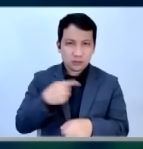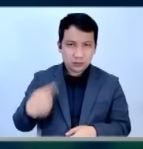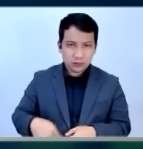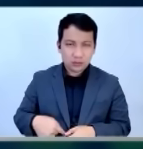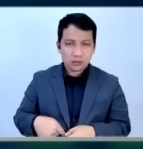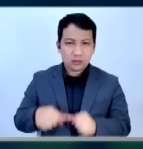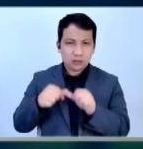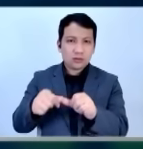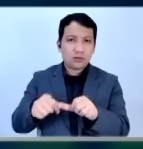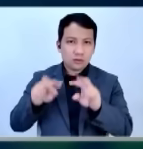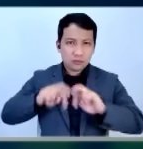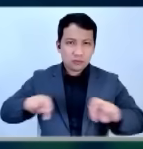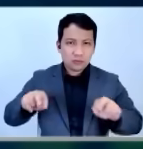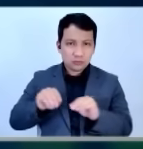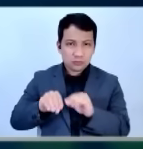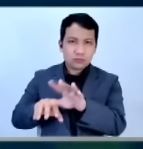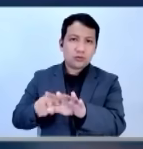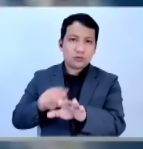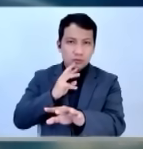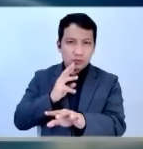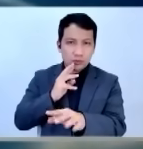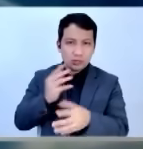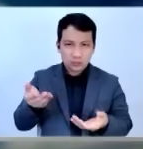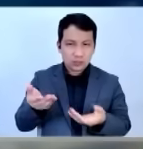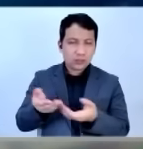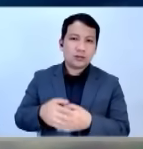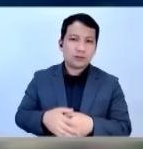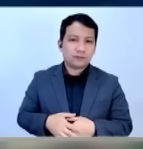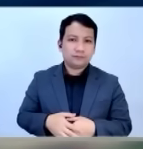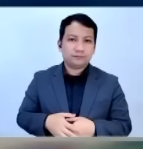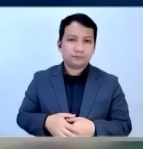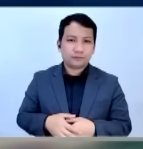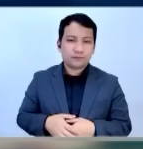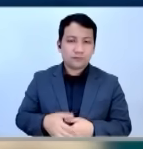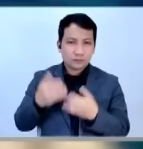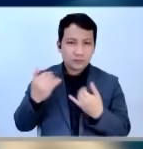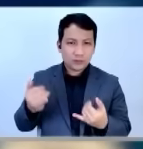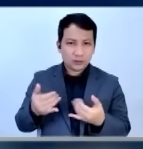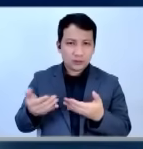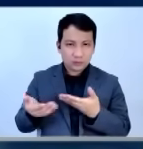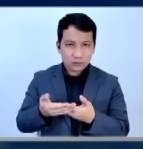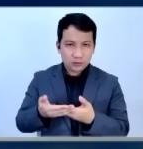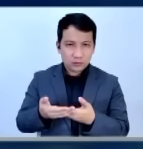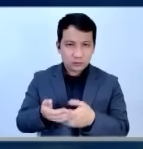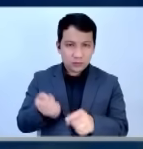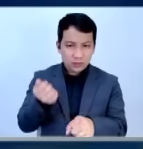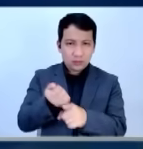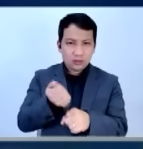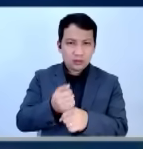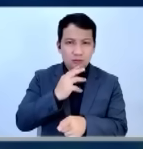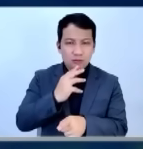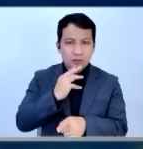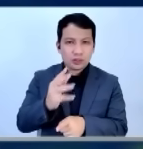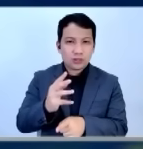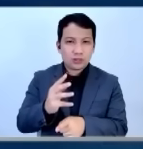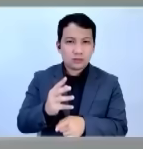ang pambobomba nila ng tubig. Hanggang sa malapitan ng inatake ng water cannon ng ating resupply